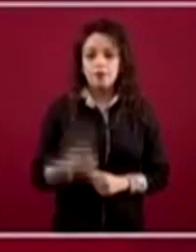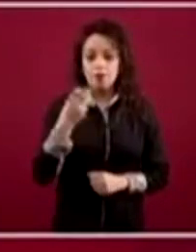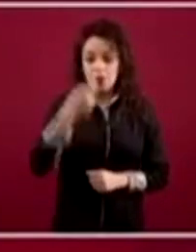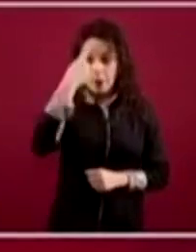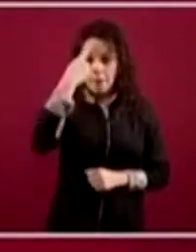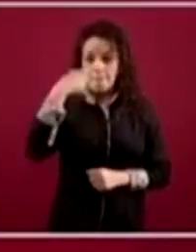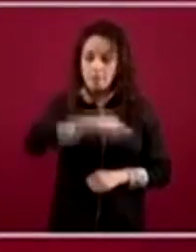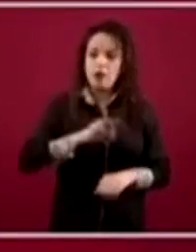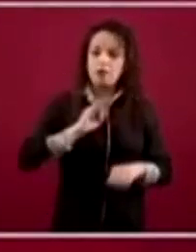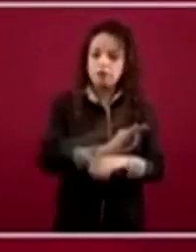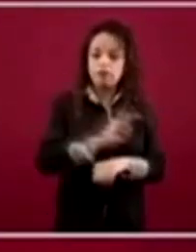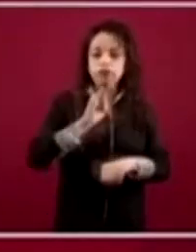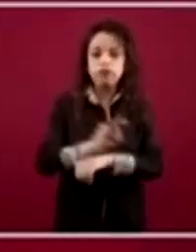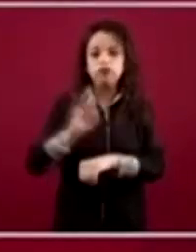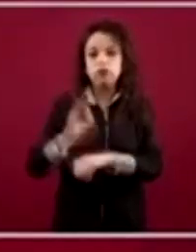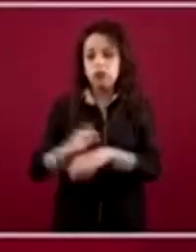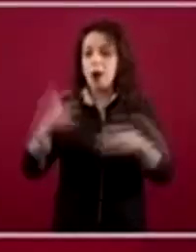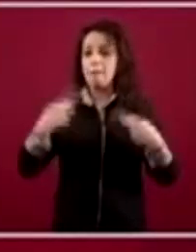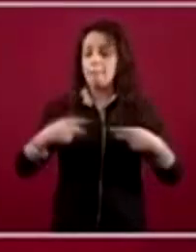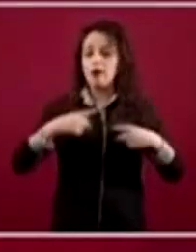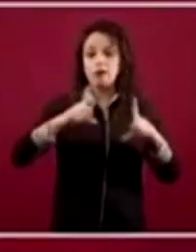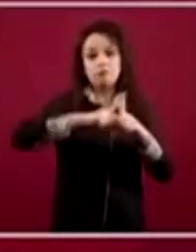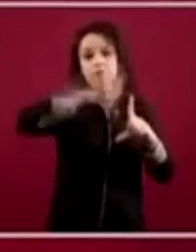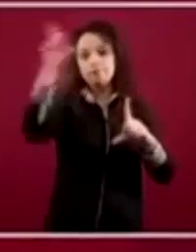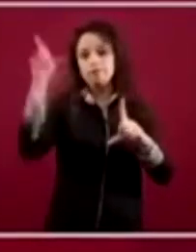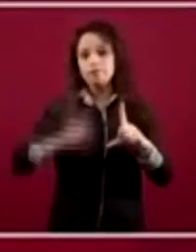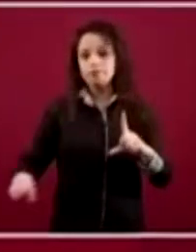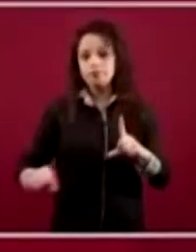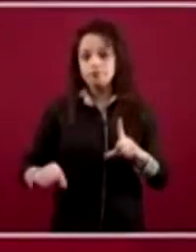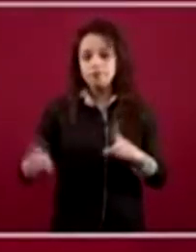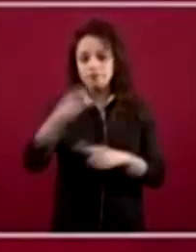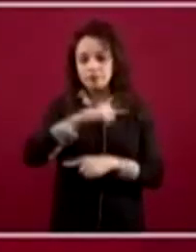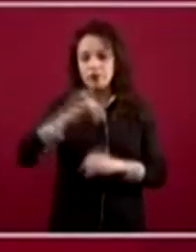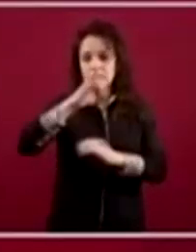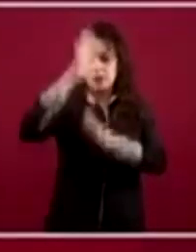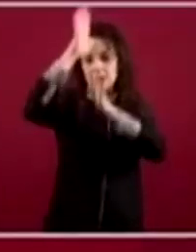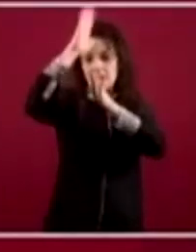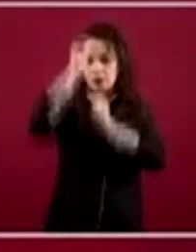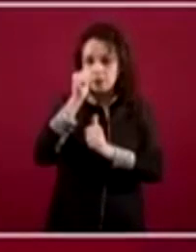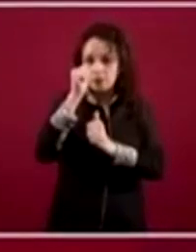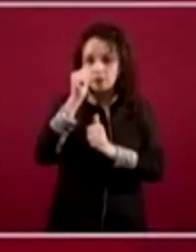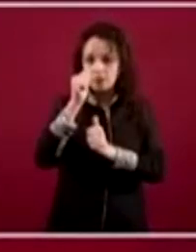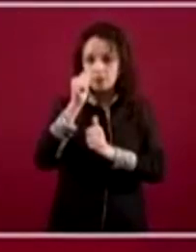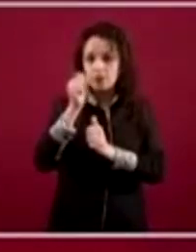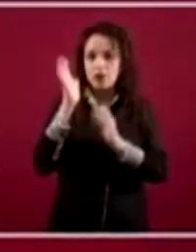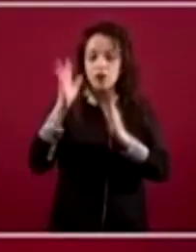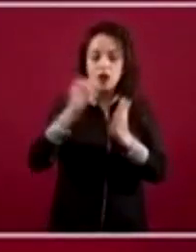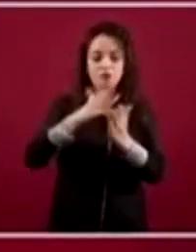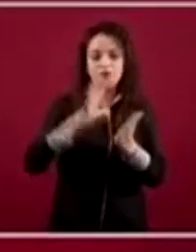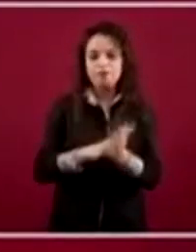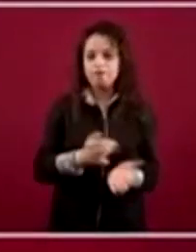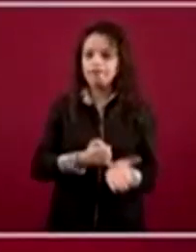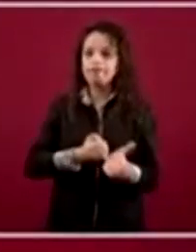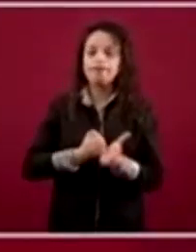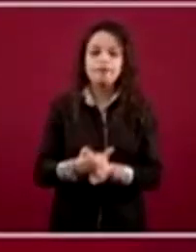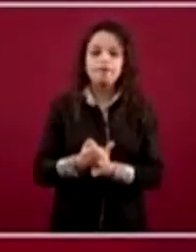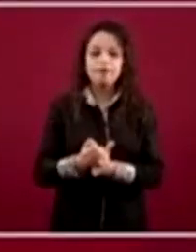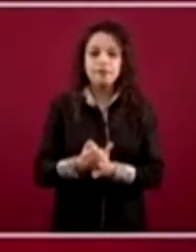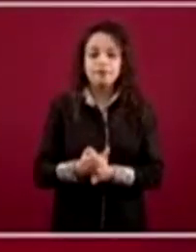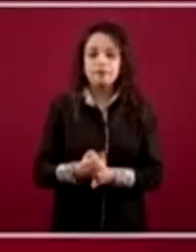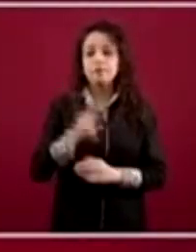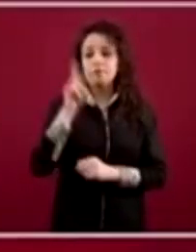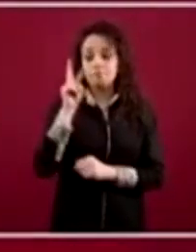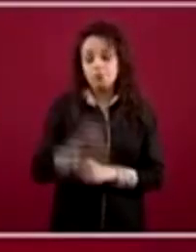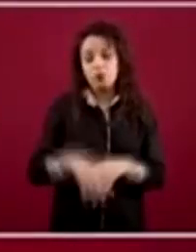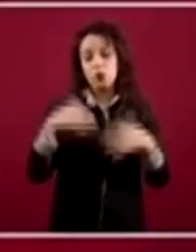ရှော့ချမှုနဲ့မလို့အပဲသွာလာလှုပ်ရှားမှုတွေမလုပ်ဖို့ညွှန်ကြားချက်တွေကိုတက်တန်းတိုးတာတွေလည်းပါဝင်တယ်လို့သိရပါဗျ။အသက်60ကျော်အရွယ်တွေ